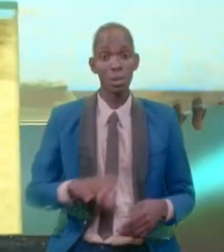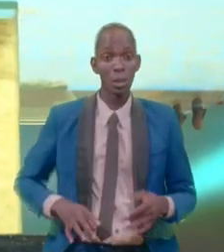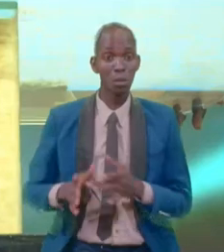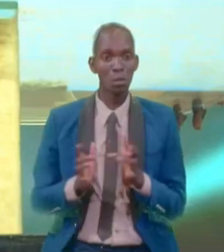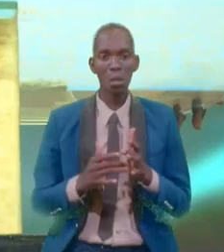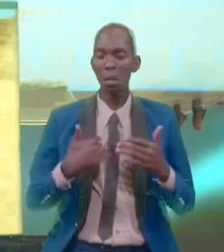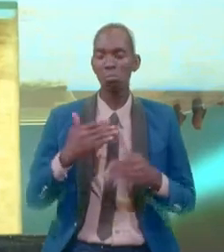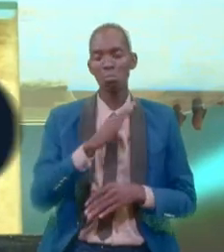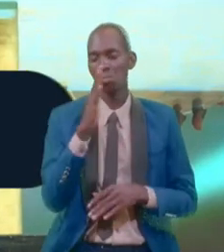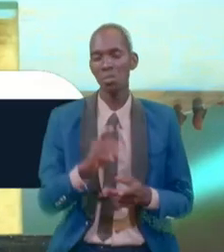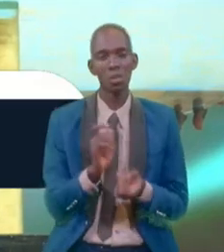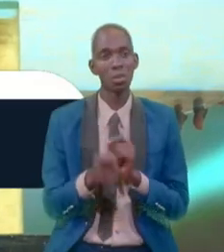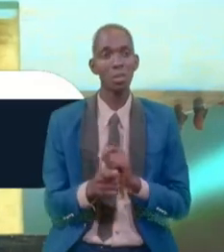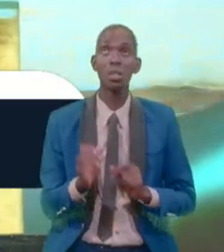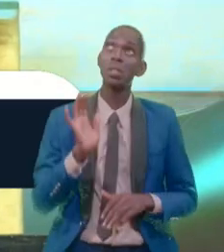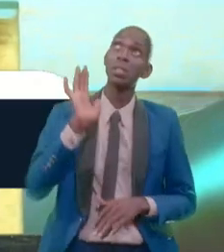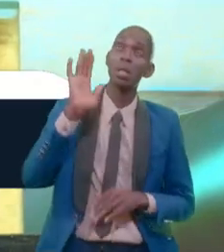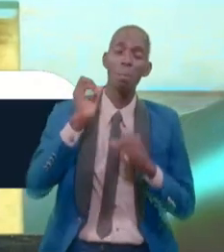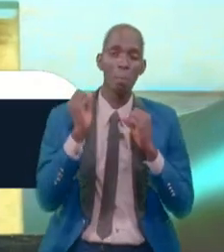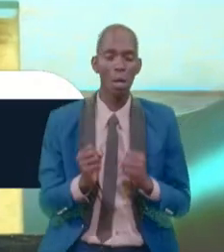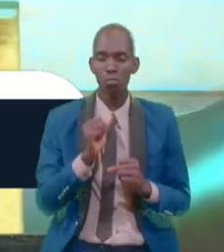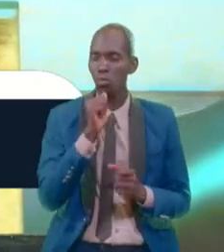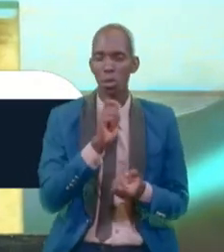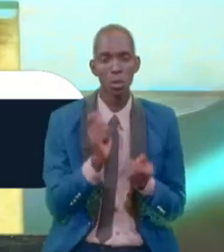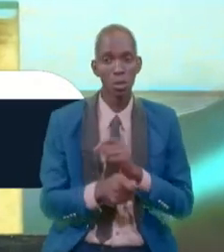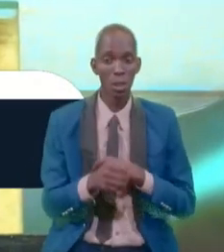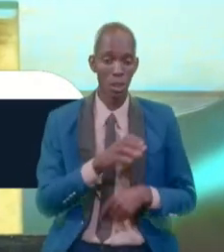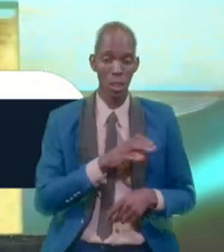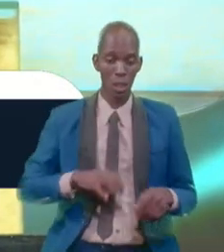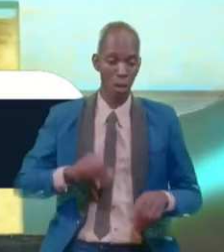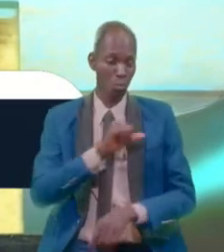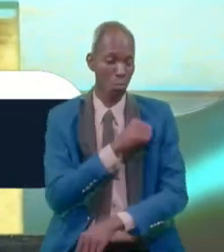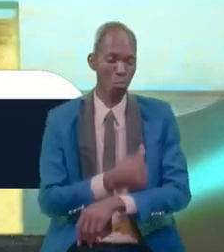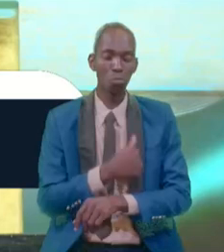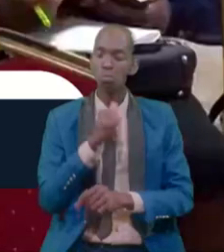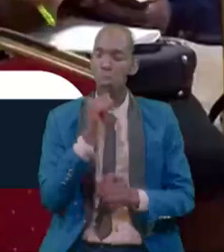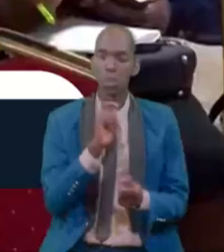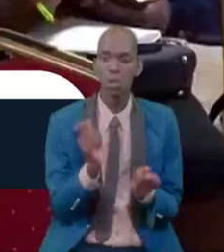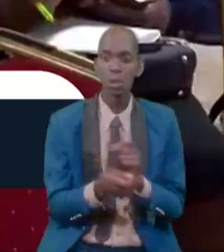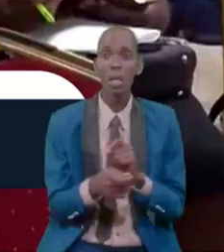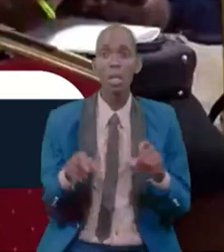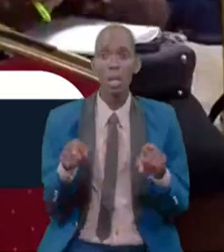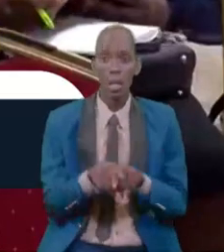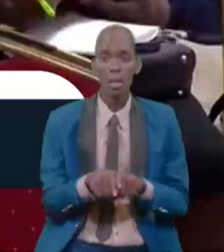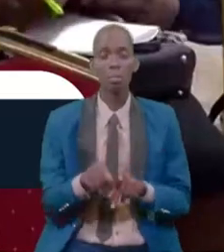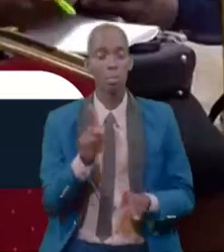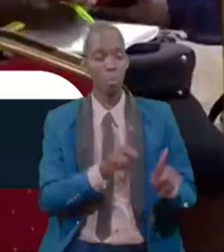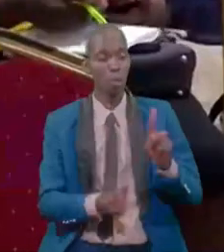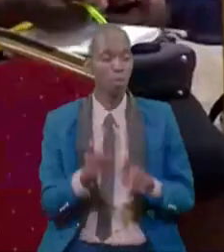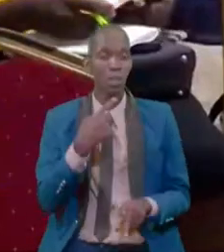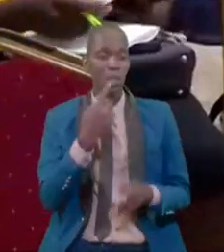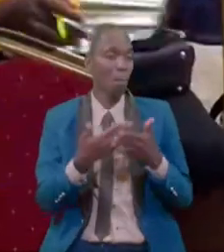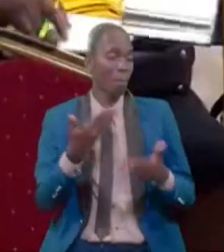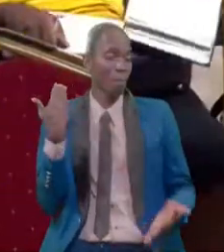pas changé, sa puissance n'a pas changé, son autorité n'a pas changé, comme il avait dit à